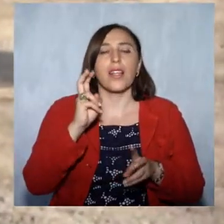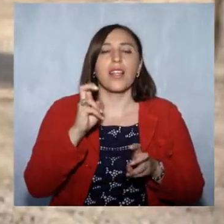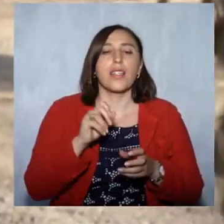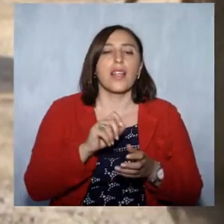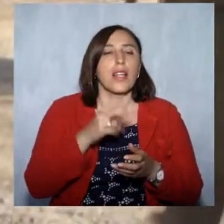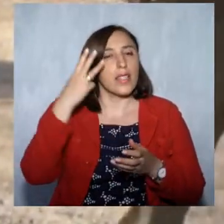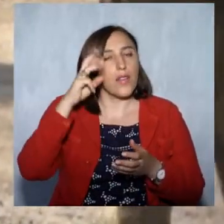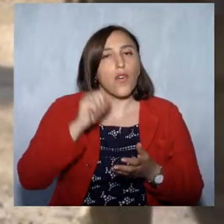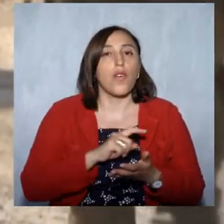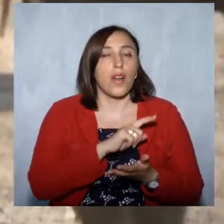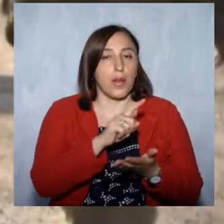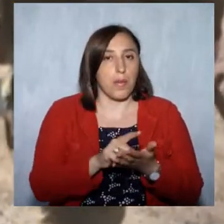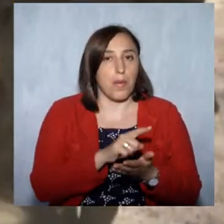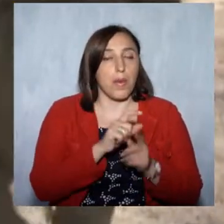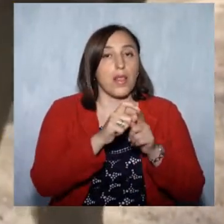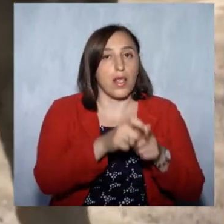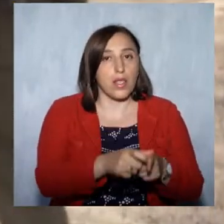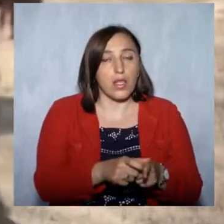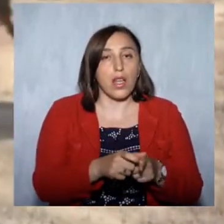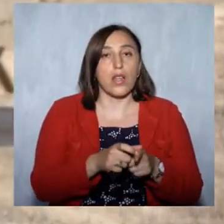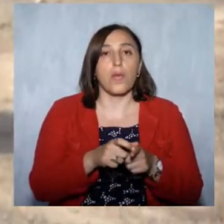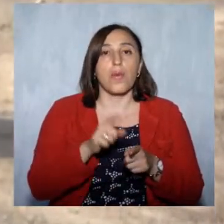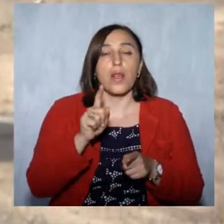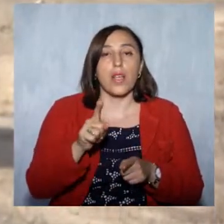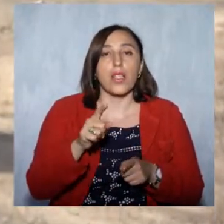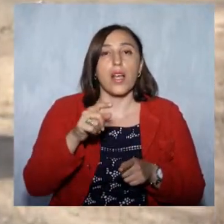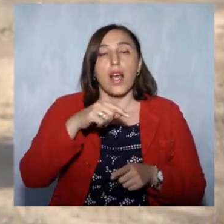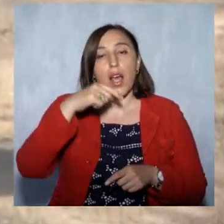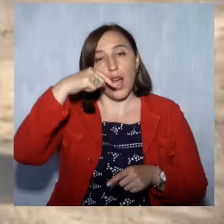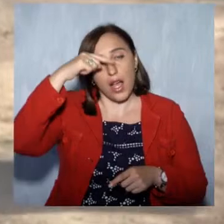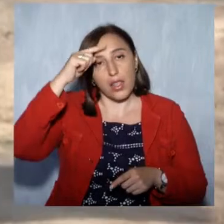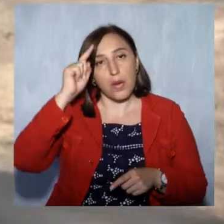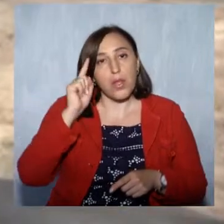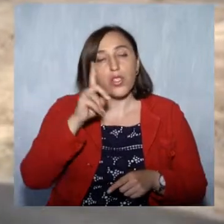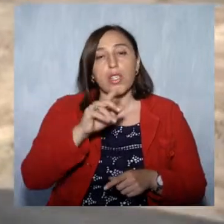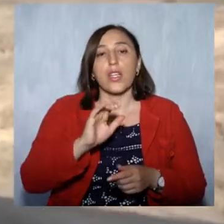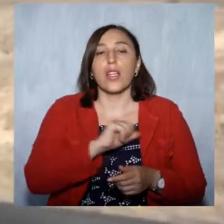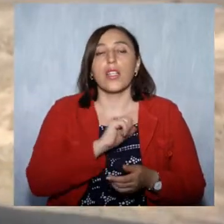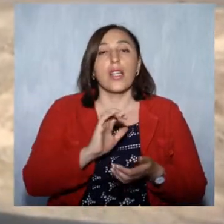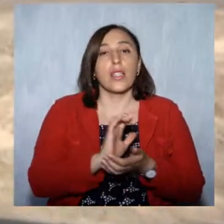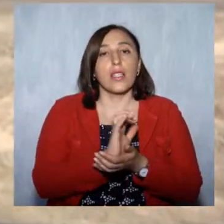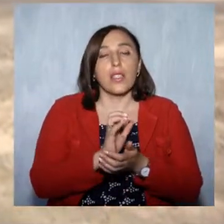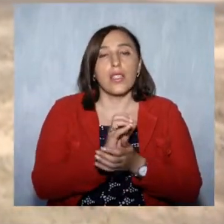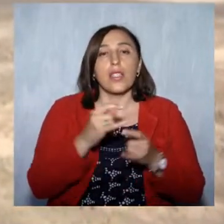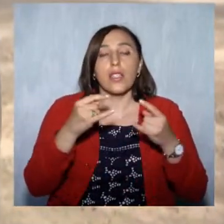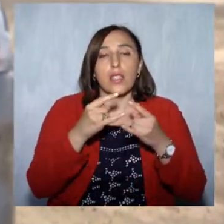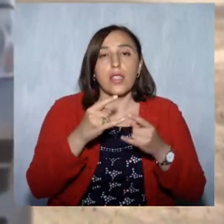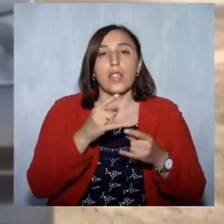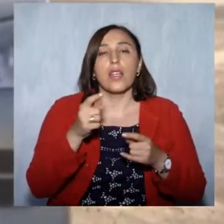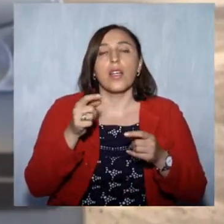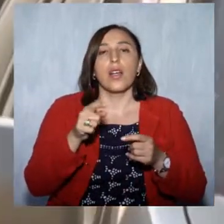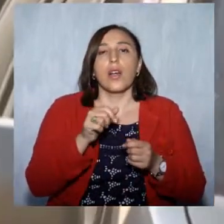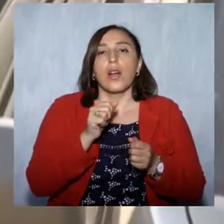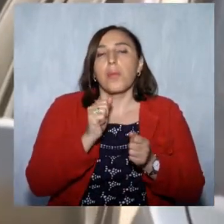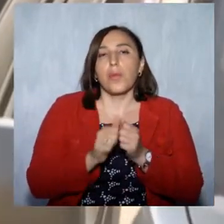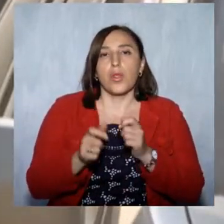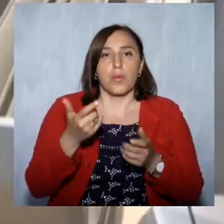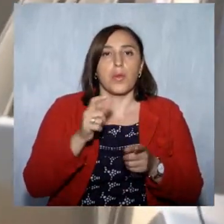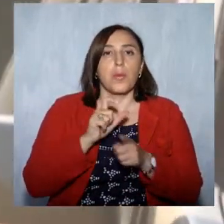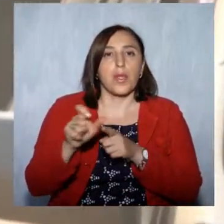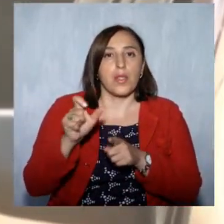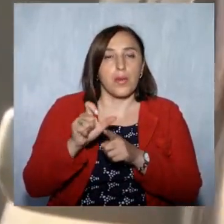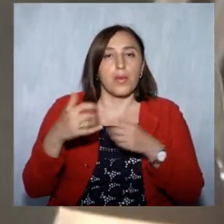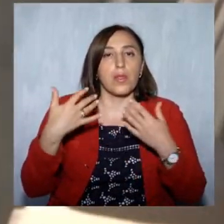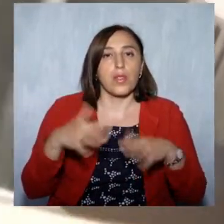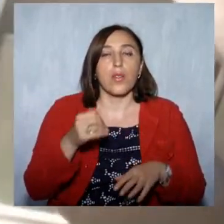միայնանում։ Իշխանությունների վերահսկման տակ գտնվող ադրբեջանական մամուլը հատկապես վերջին շրջանում քննադատում է Մոսկվային և գրում,